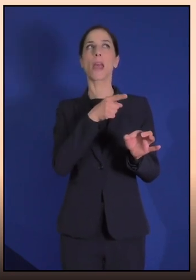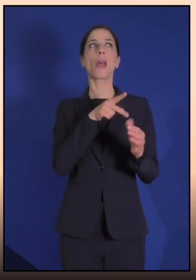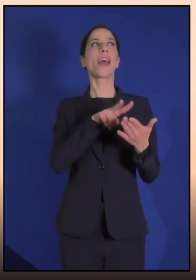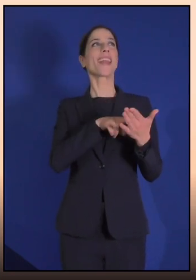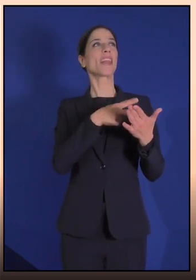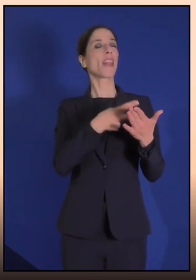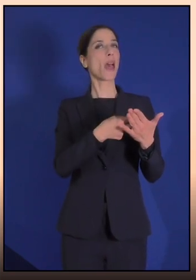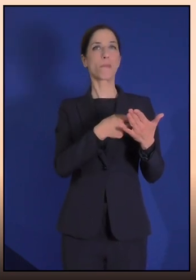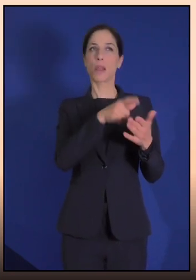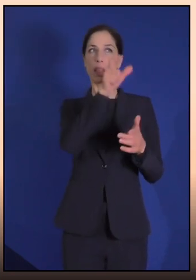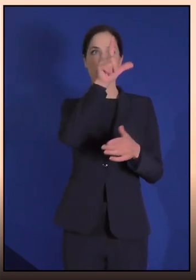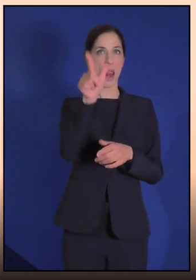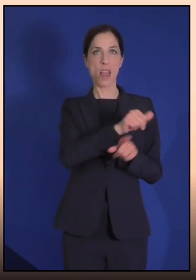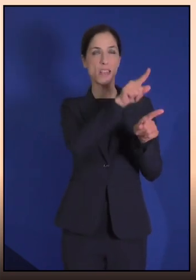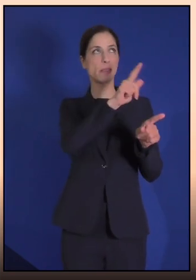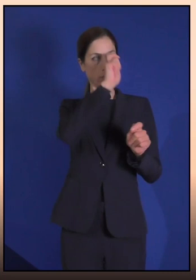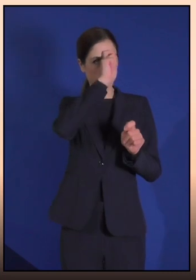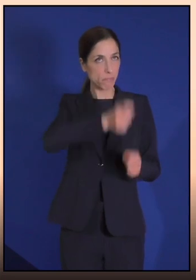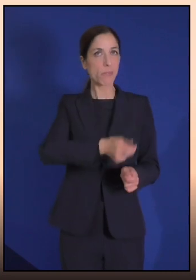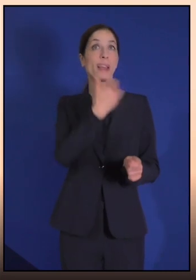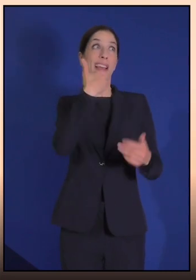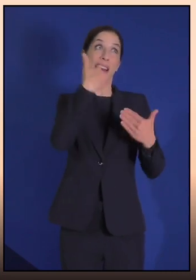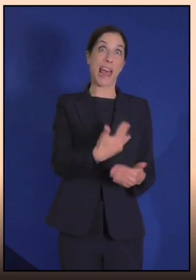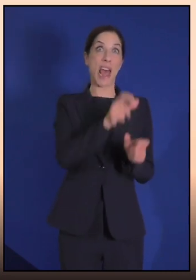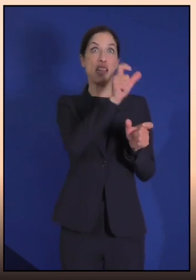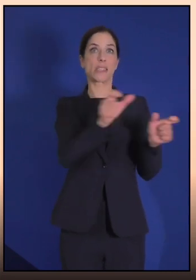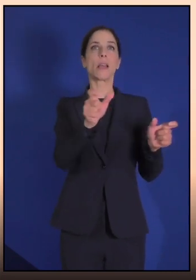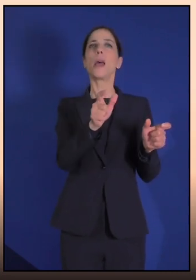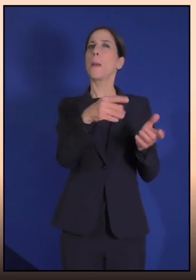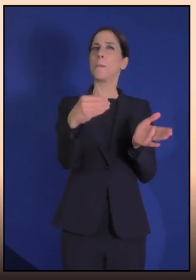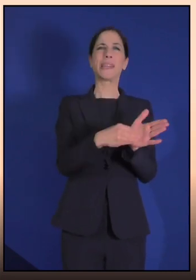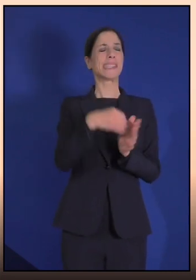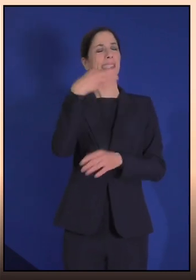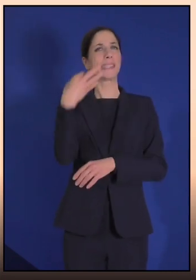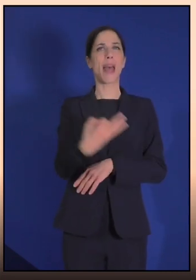interpreti LIS, che ringrazio perché sono sempre presenti